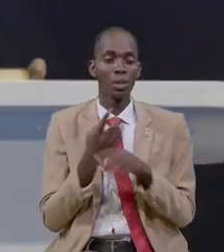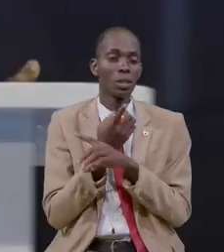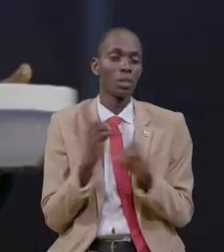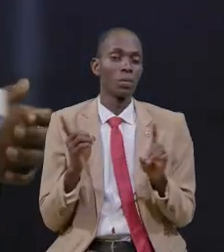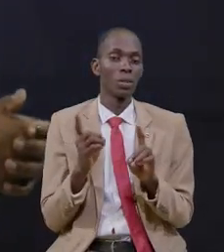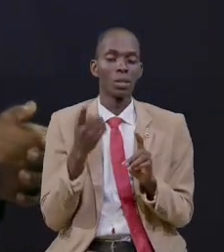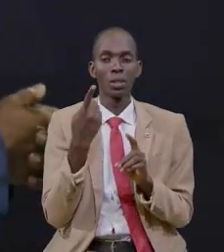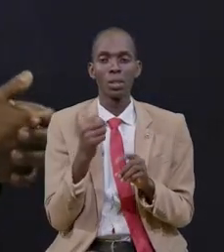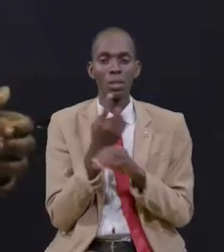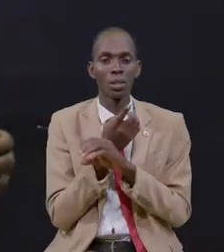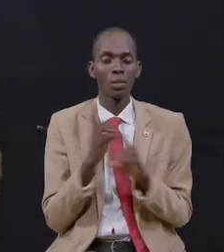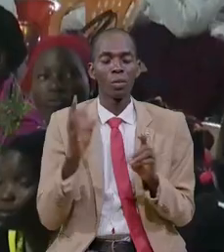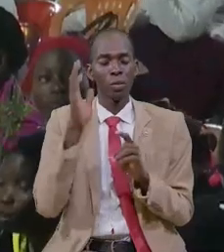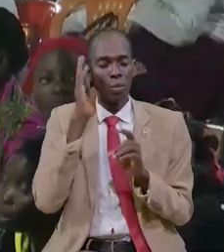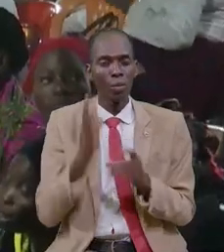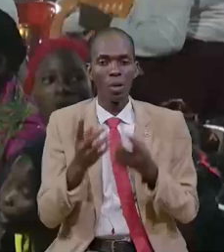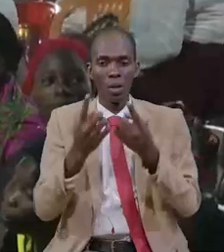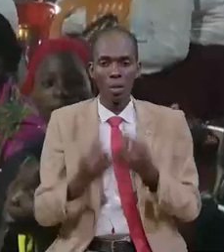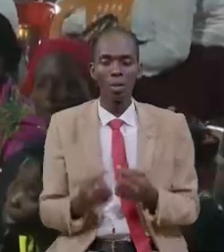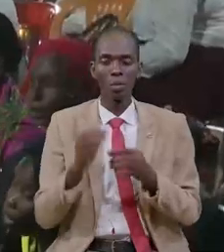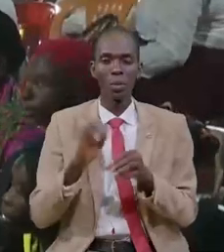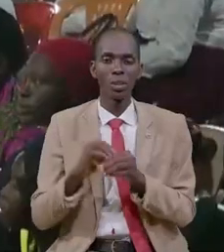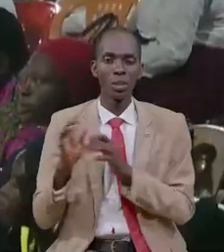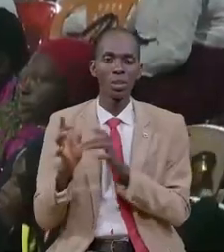la délivrance va venir.